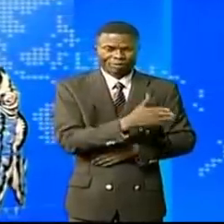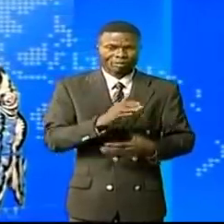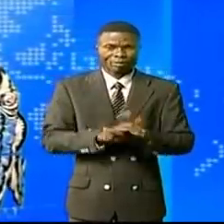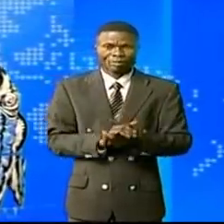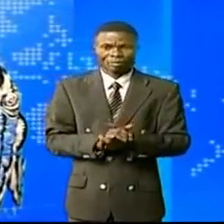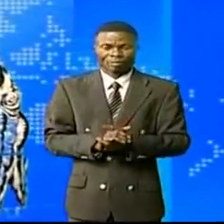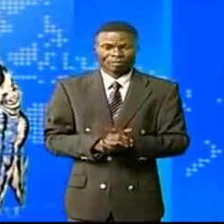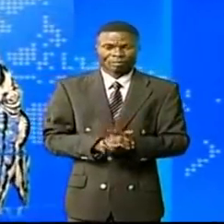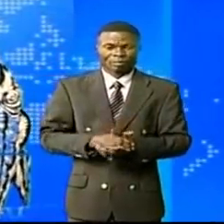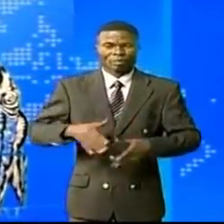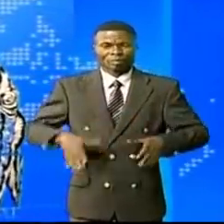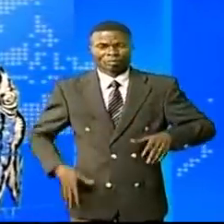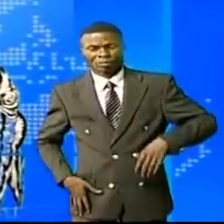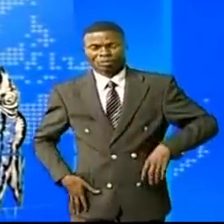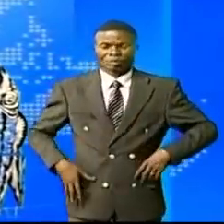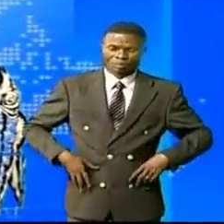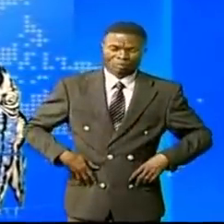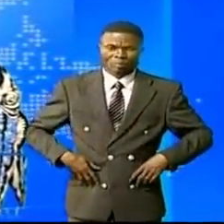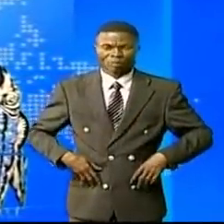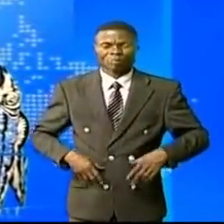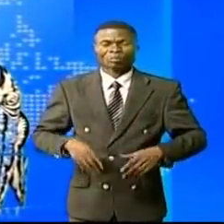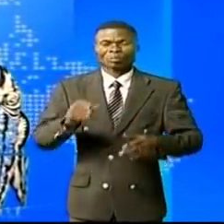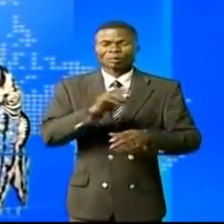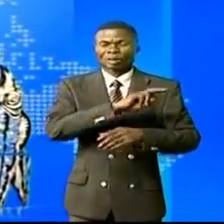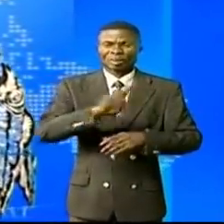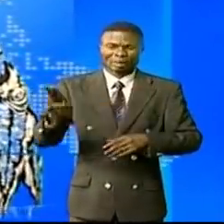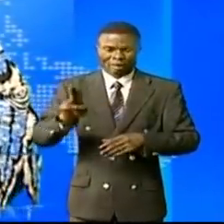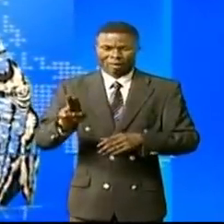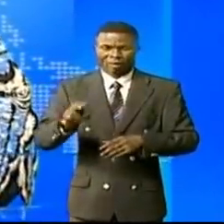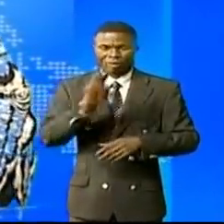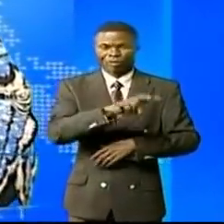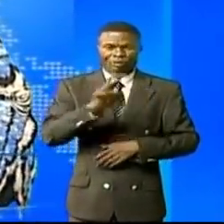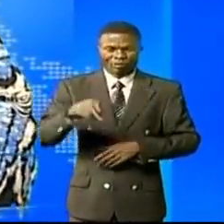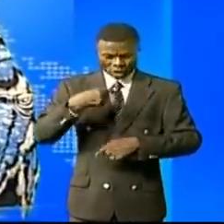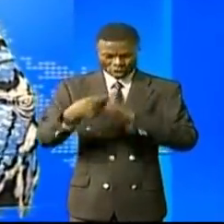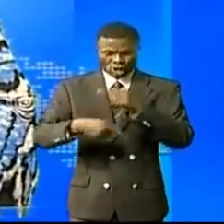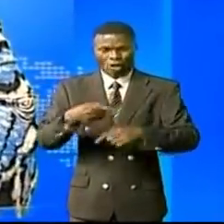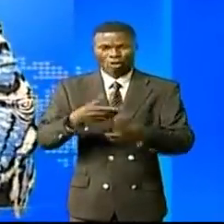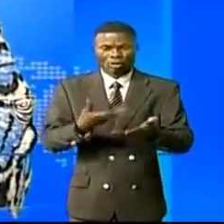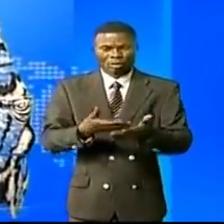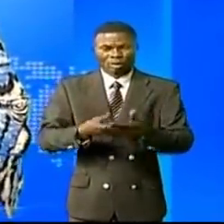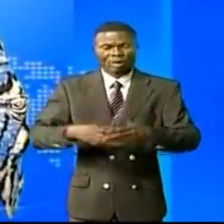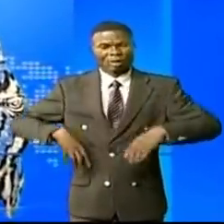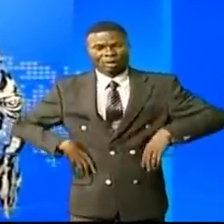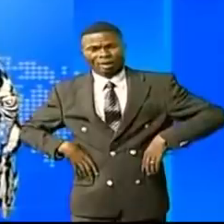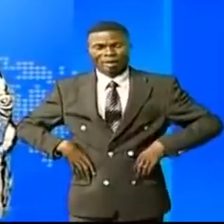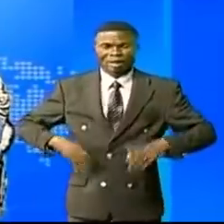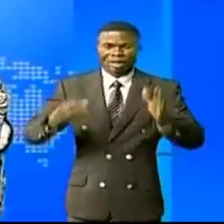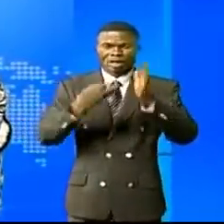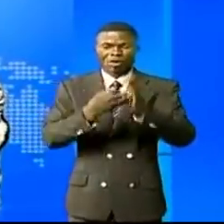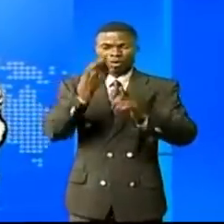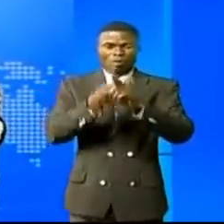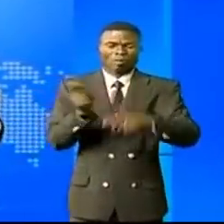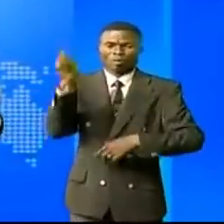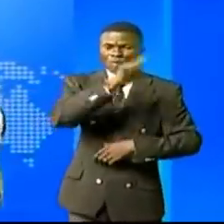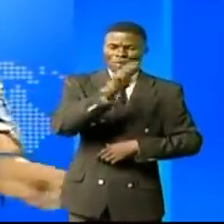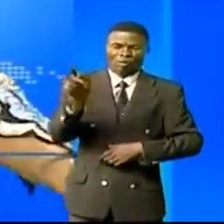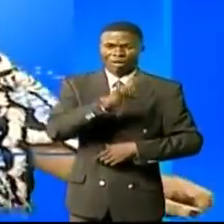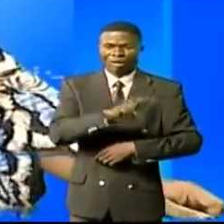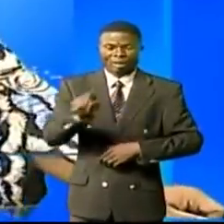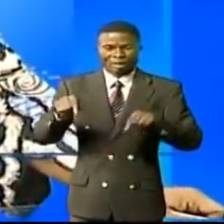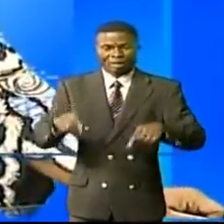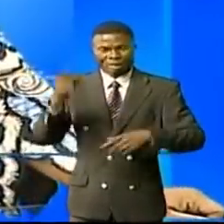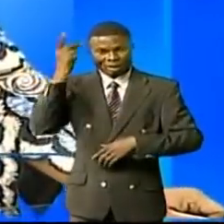Miss Indépendance RDC 2022 a ouvert ses portes le 8 avril 2022 à